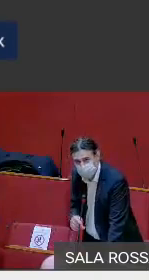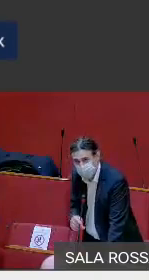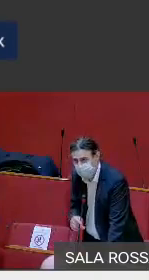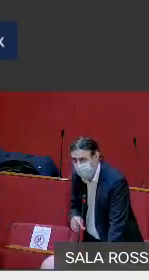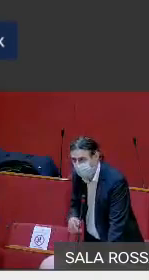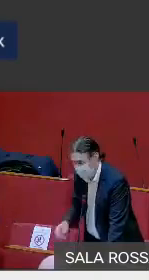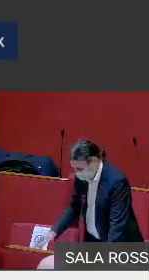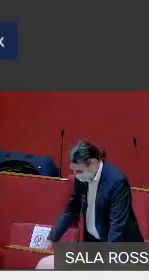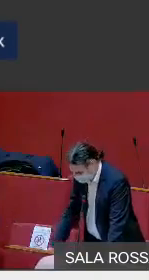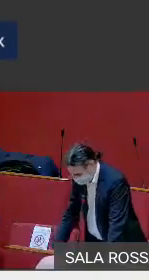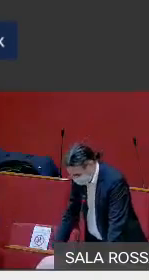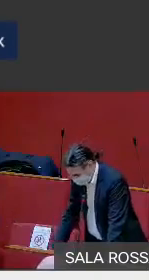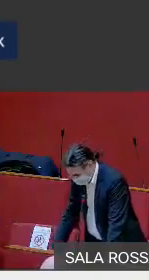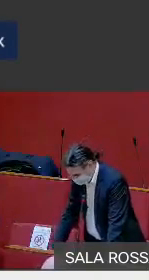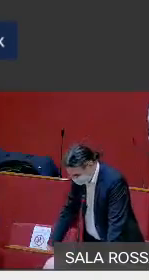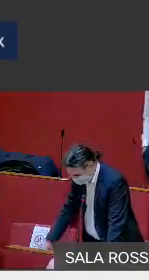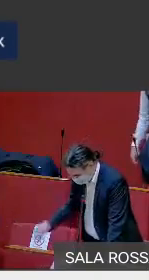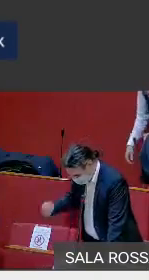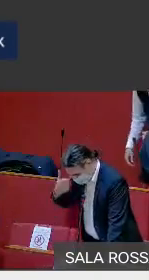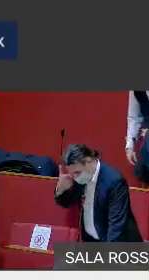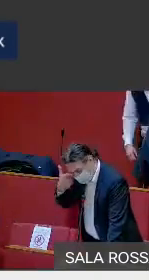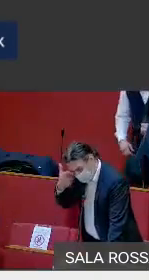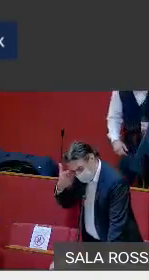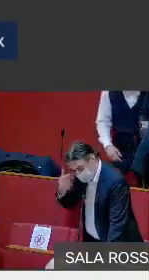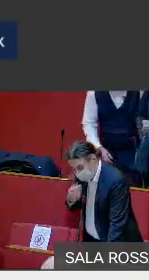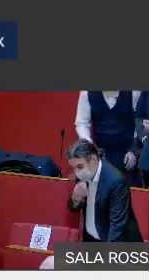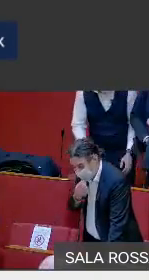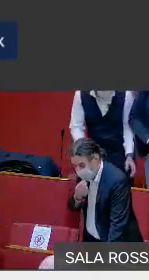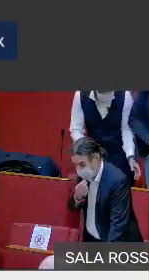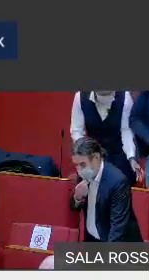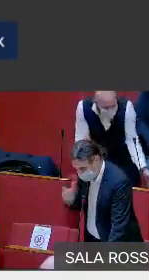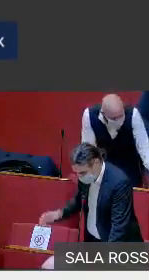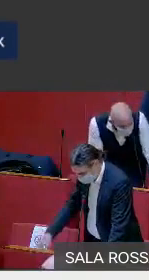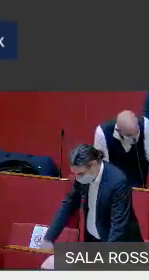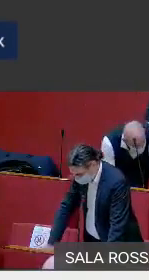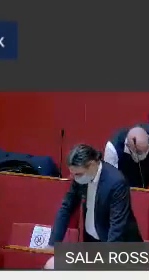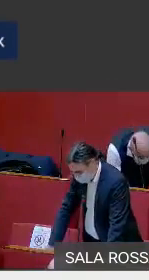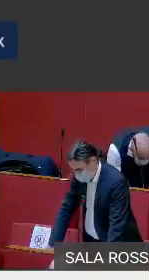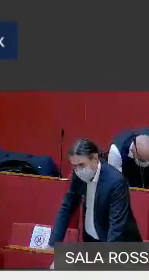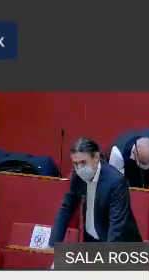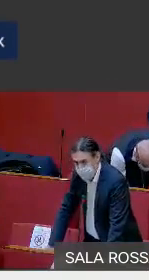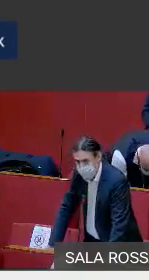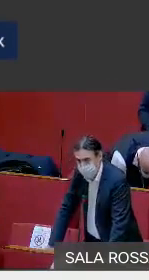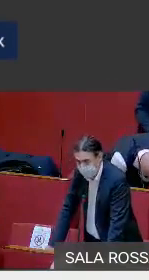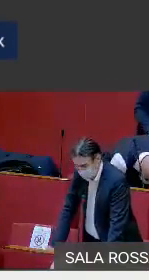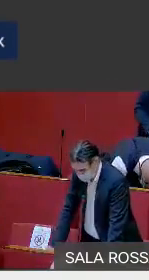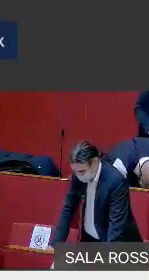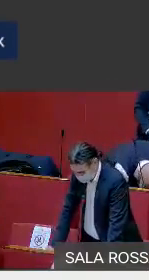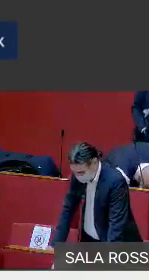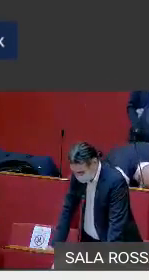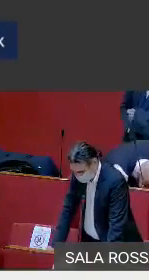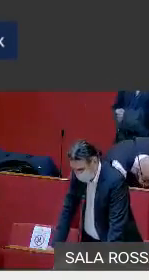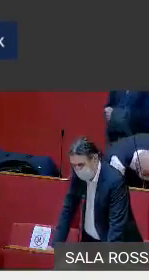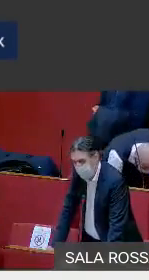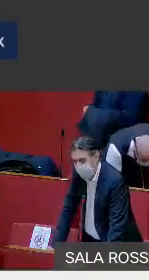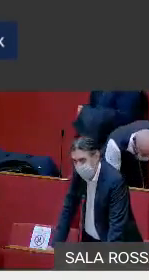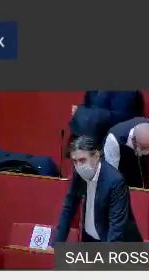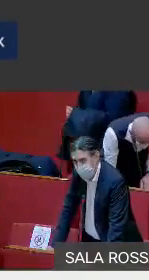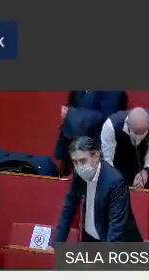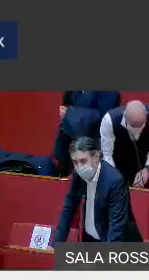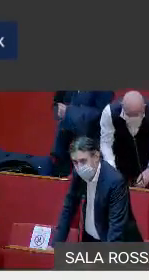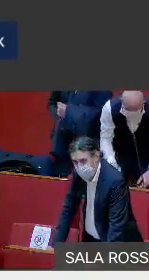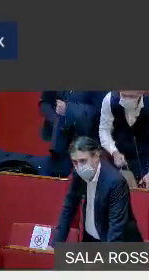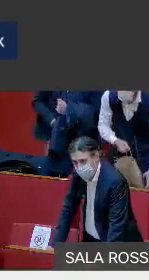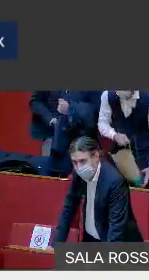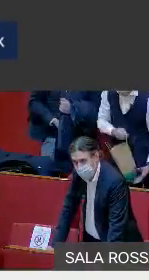l'assessore da molto continuiamo a provare a fare un ragionamento sulla parte logistica